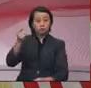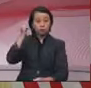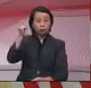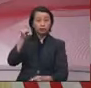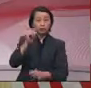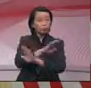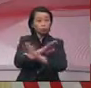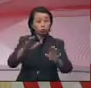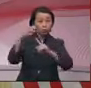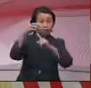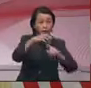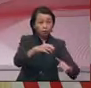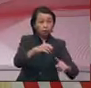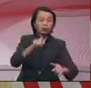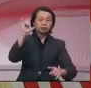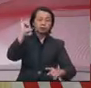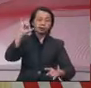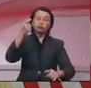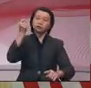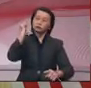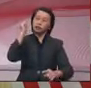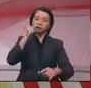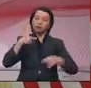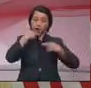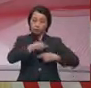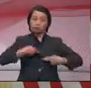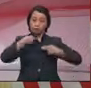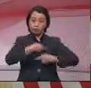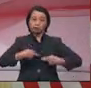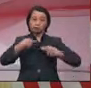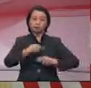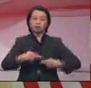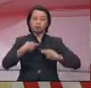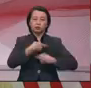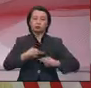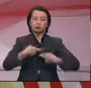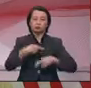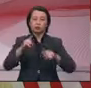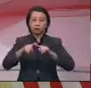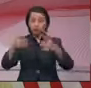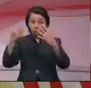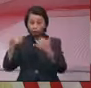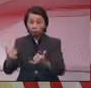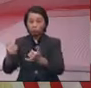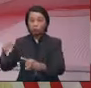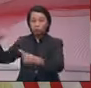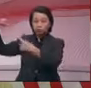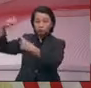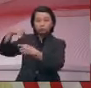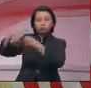bukan kejohanan. Yang tadi rekreasi seni, ya. Tetapi ini kejohanan.